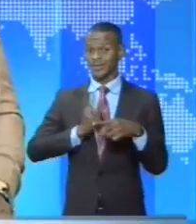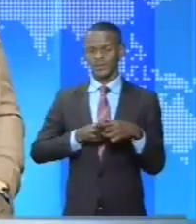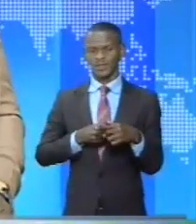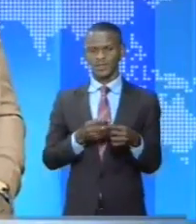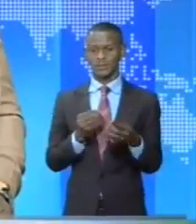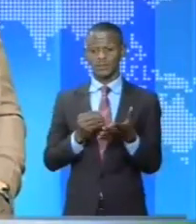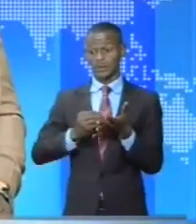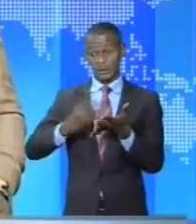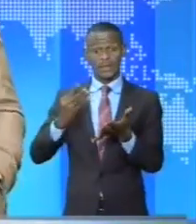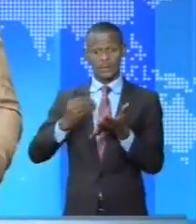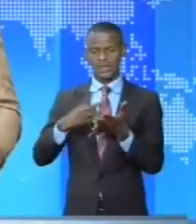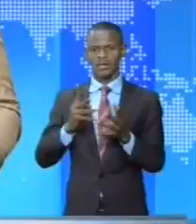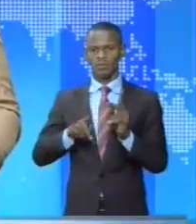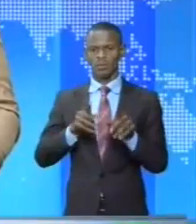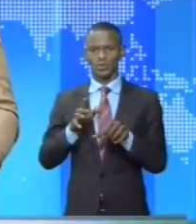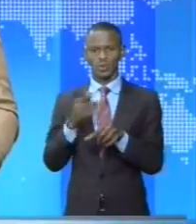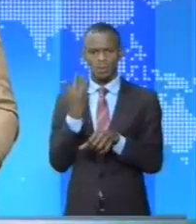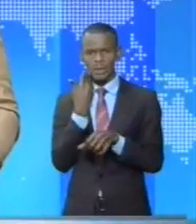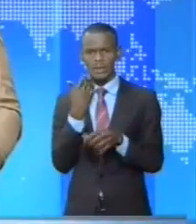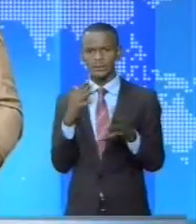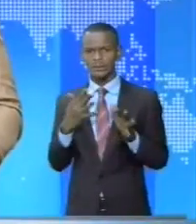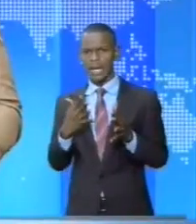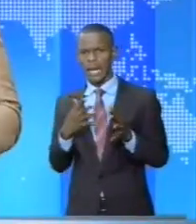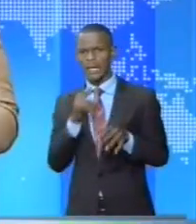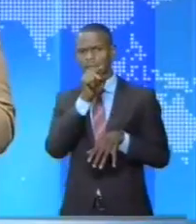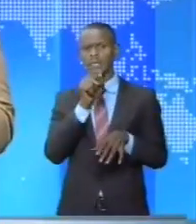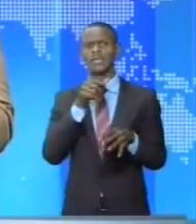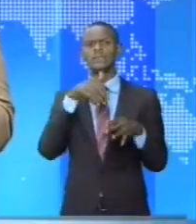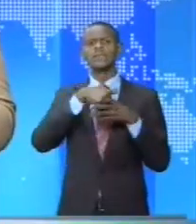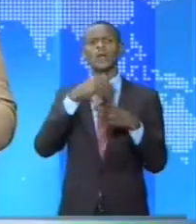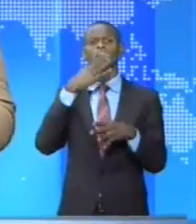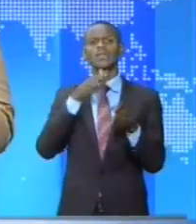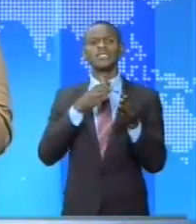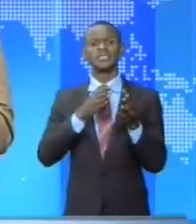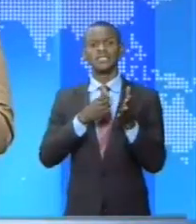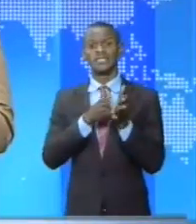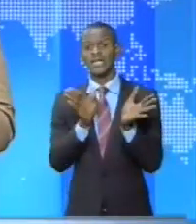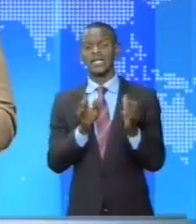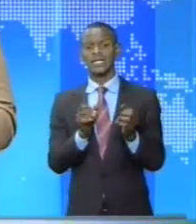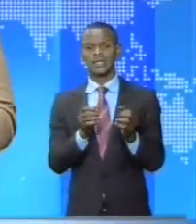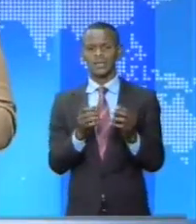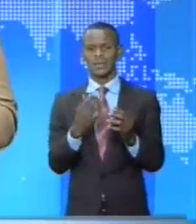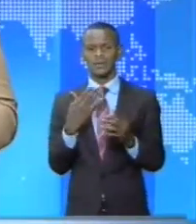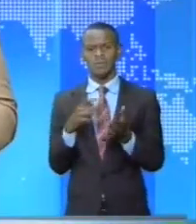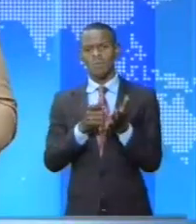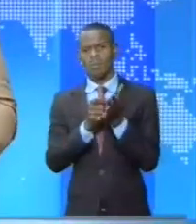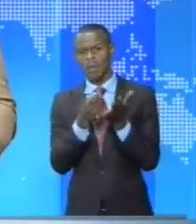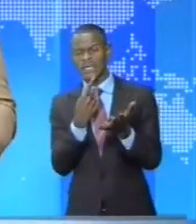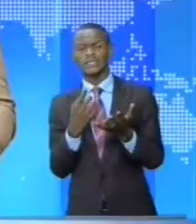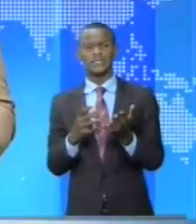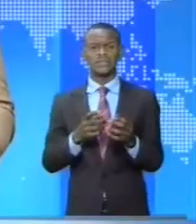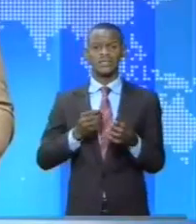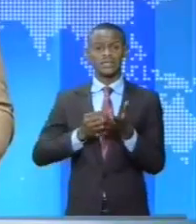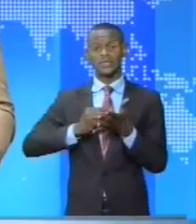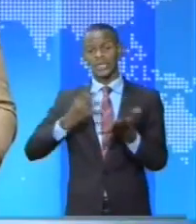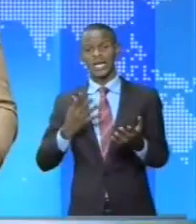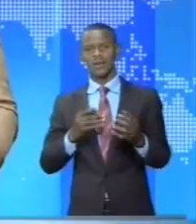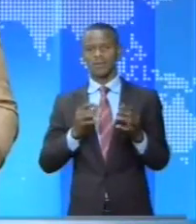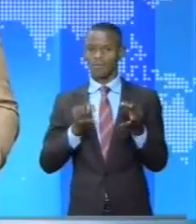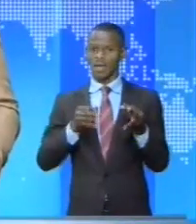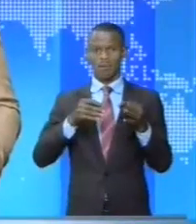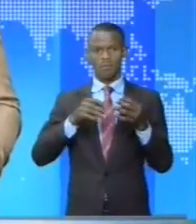faire consulter, examiner. L'achat des produits pharmaceutiques coûte extrêmement cher. Avec le temps, ces infrastructures sanitaires sont